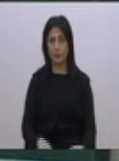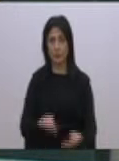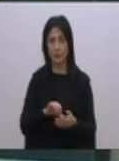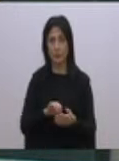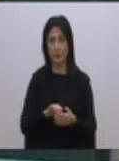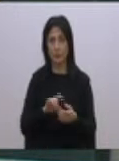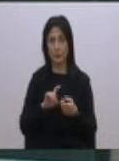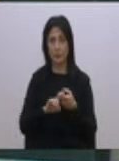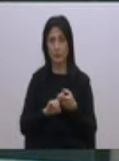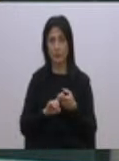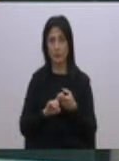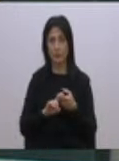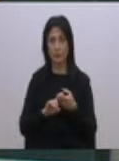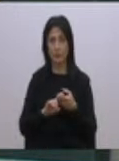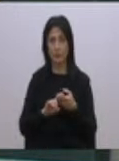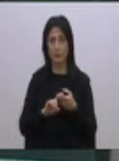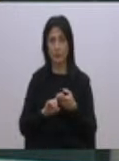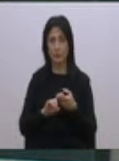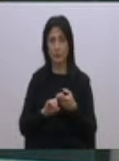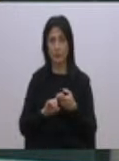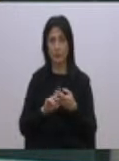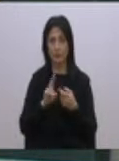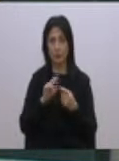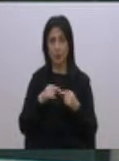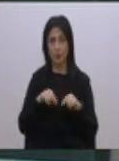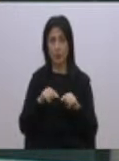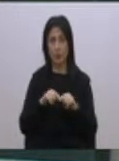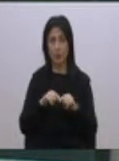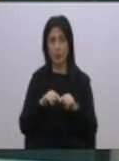გამოსვლებსაც შეეხება კომიტეტიდან